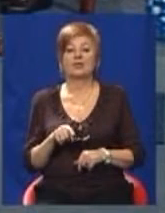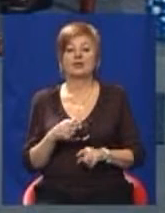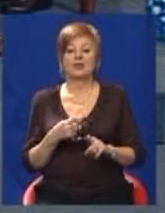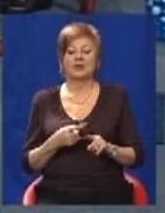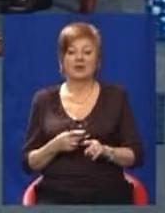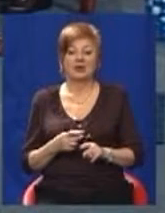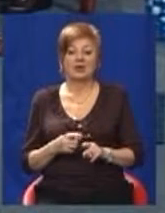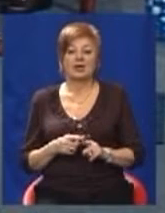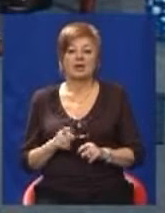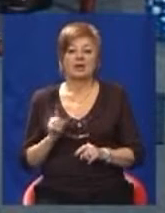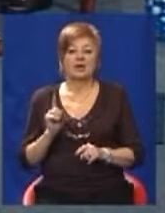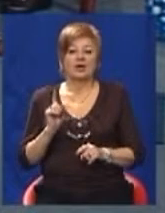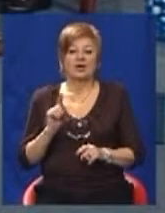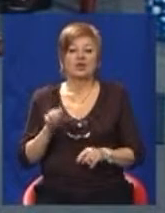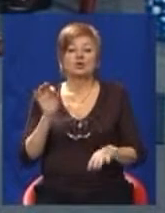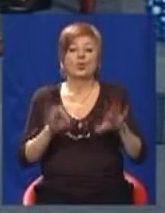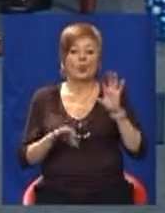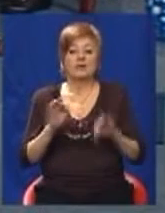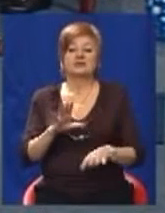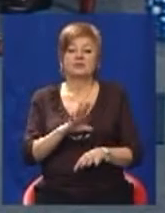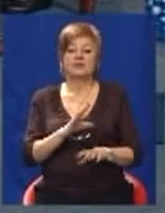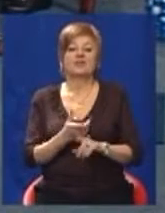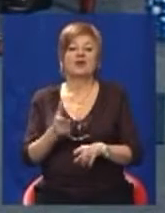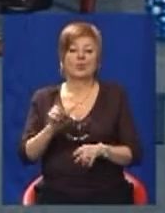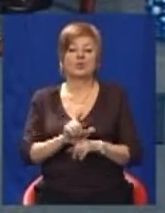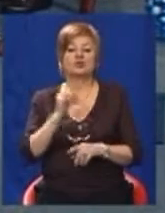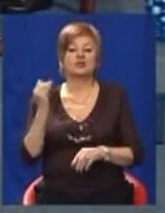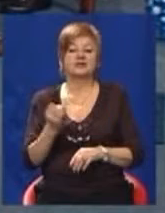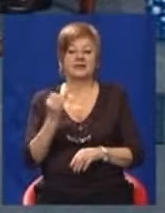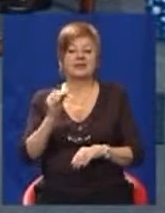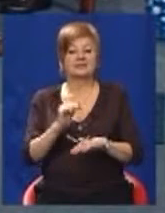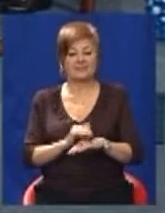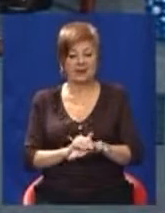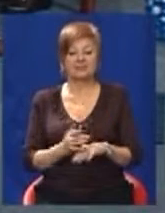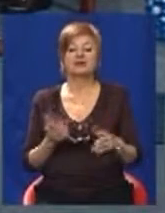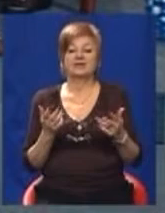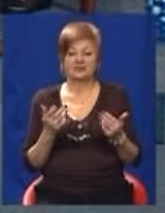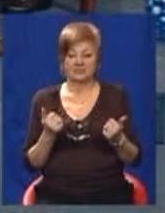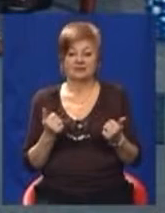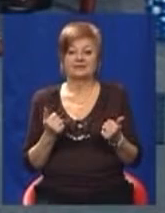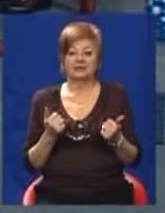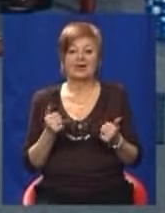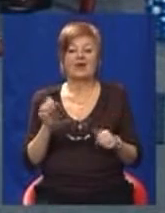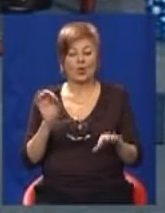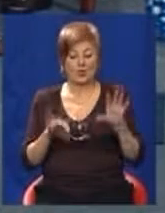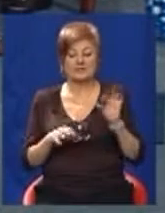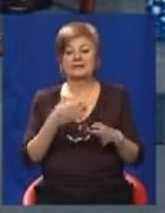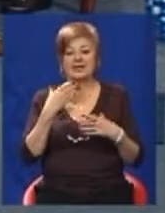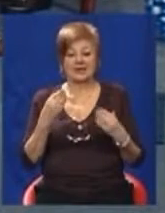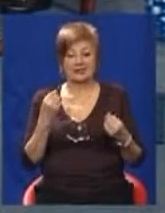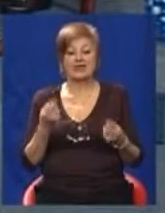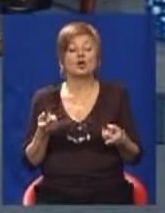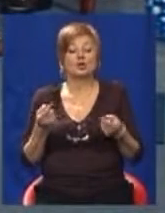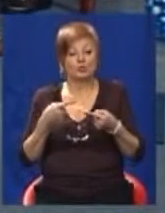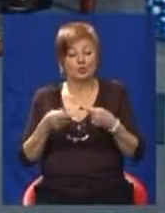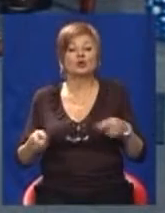є навіть осінь буває дуже цікаві факти. Тож, і не тільки осені, адже інші пори року